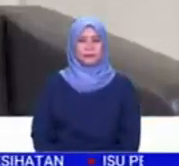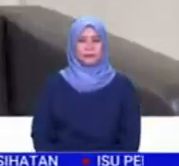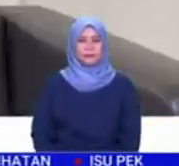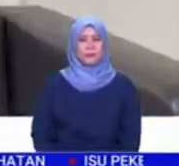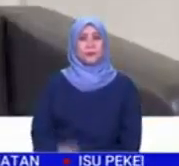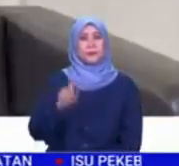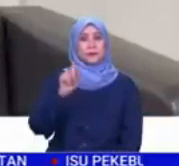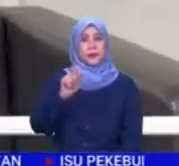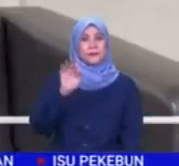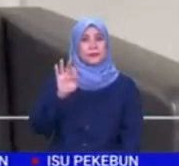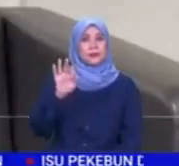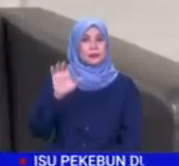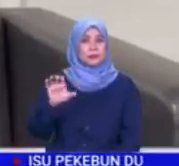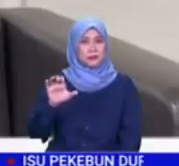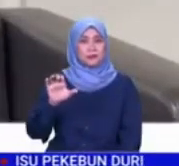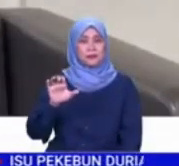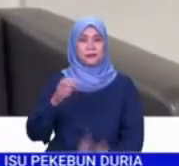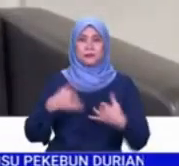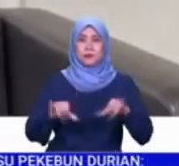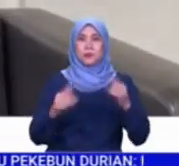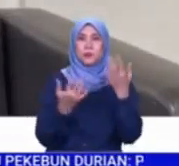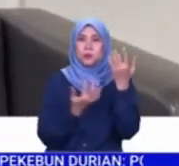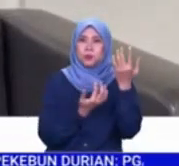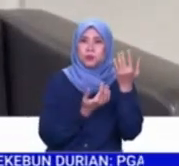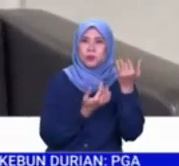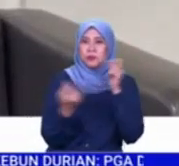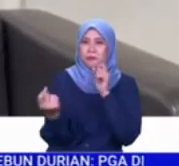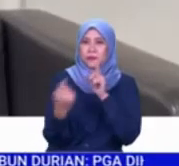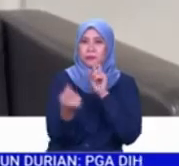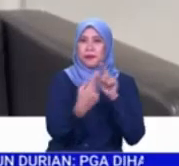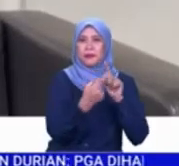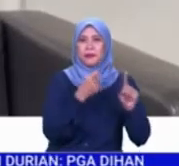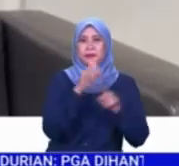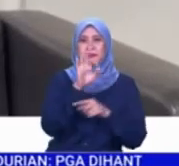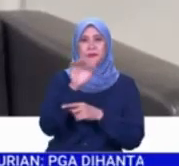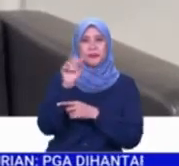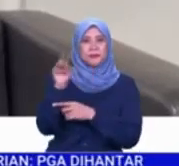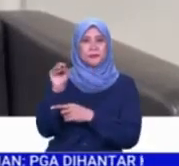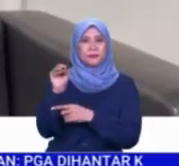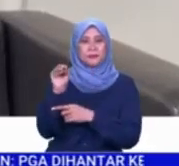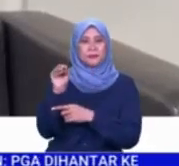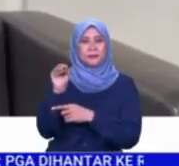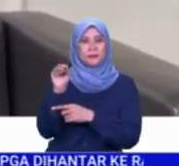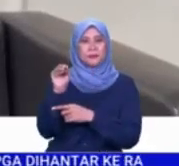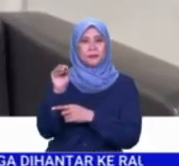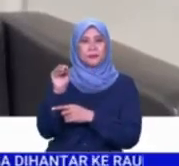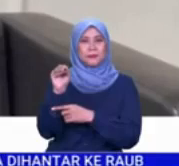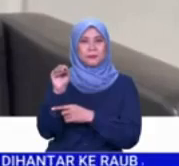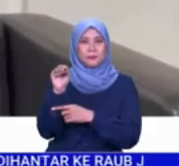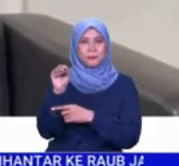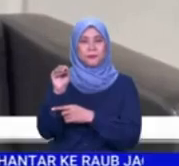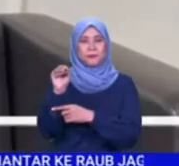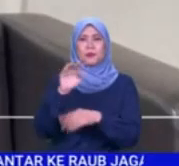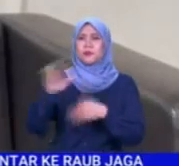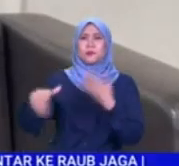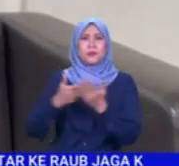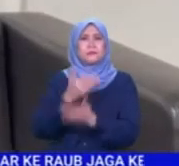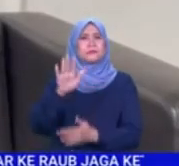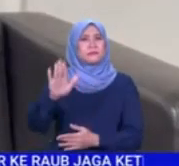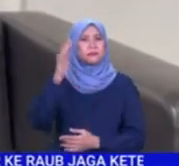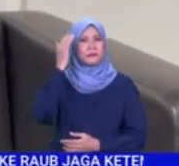Di TFC kami masih lagi menunggu apa ni maklum balas daripada pihak FAM, yang mana seperti yang kita semua